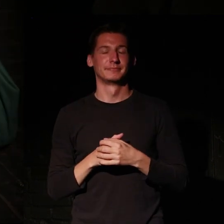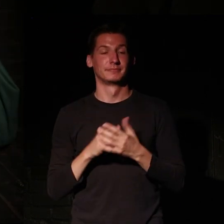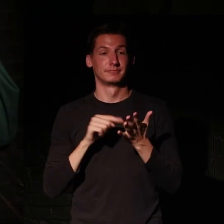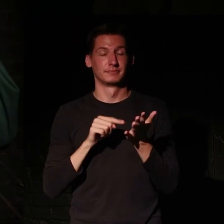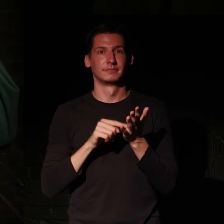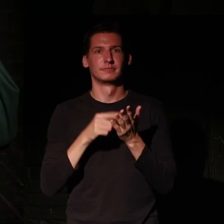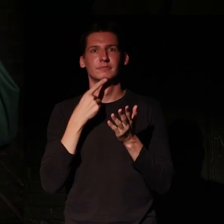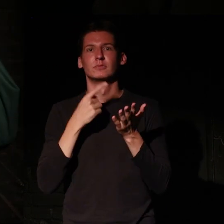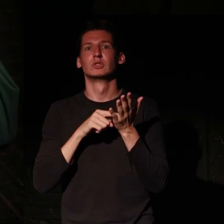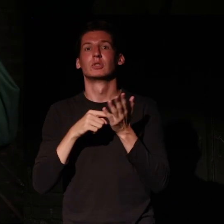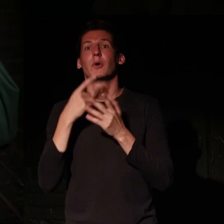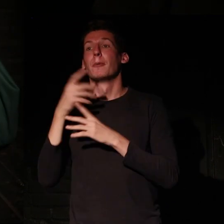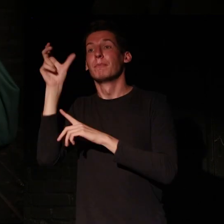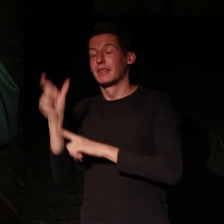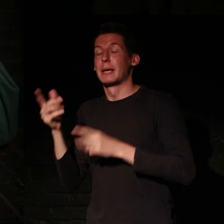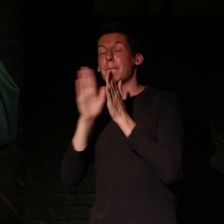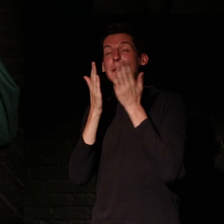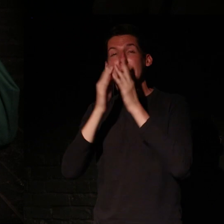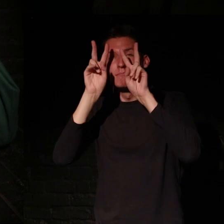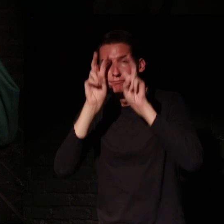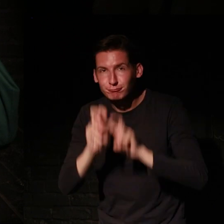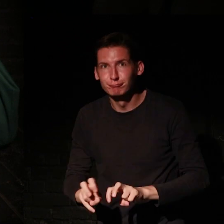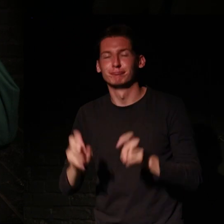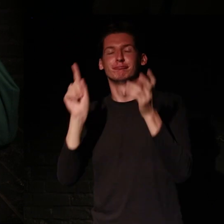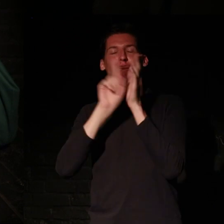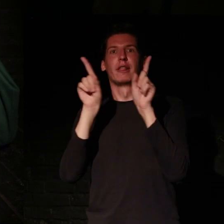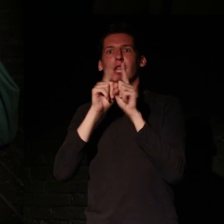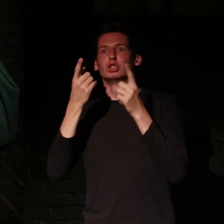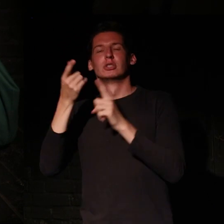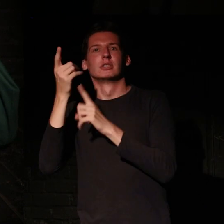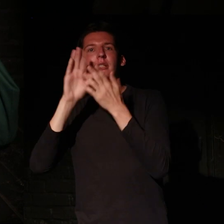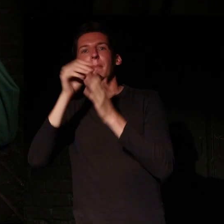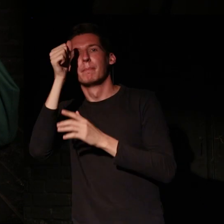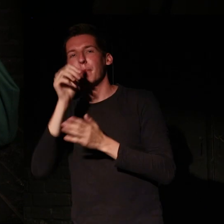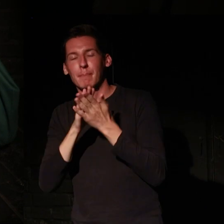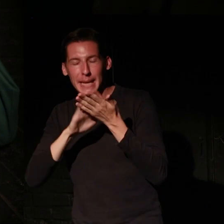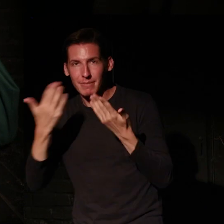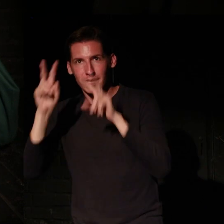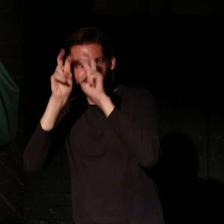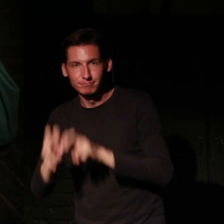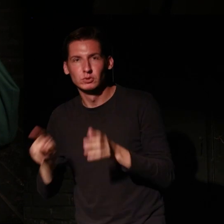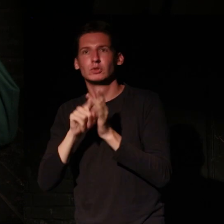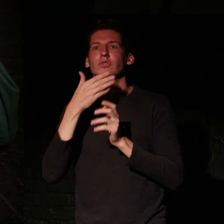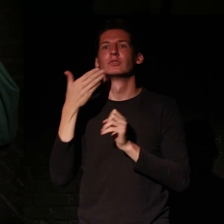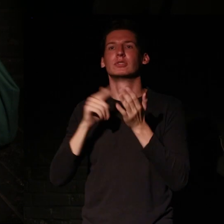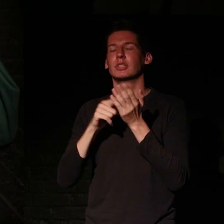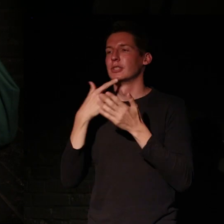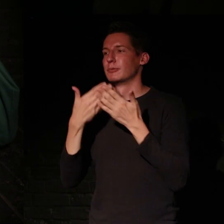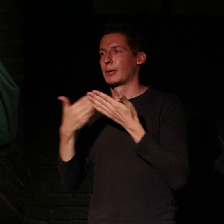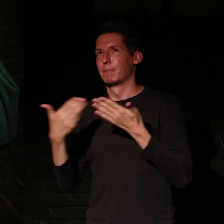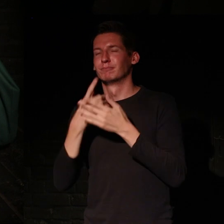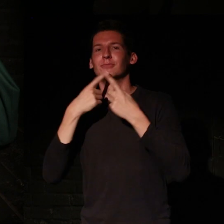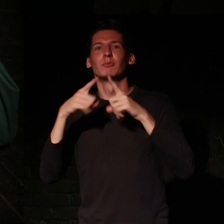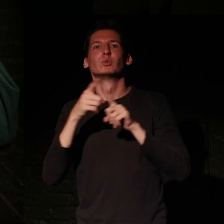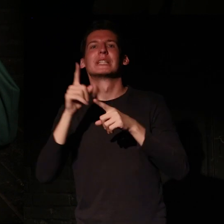Teologinią luterańską i biblistką, filolożką klasyczną, wykładowczynią w Katedrze Wiedzy Nowotestamentalnej